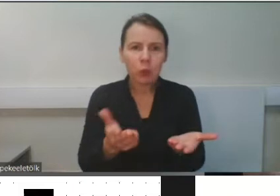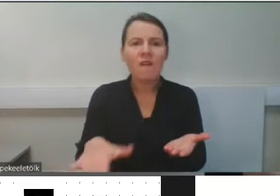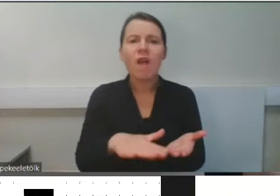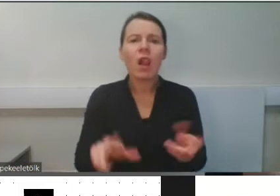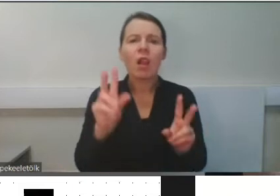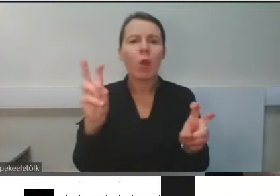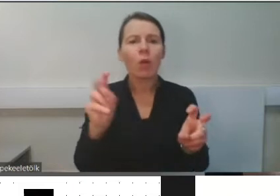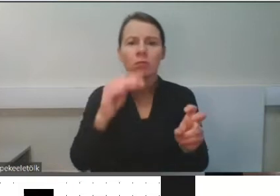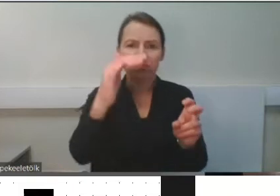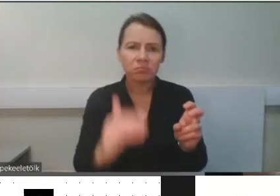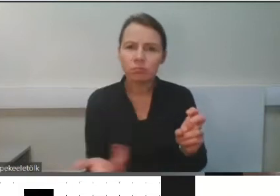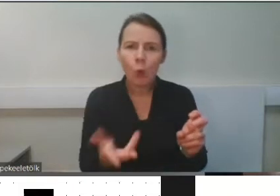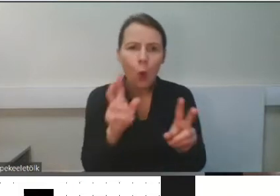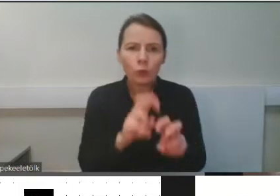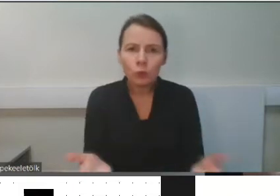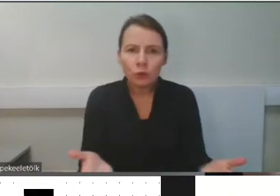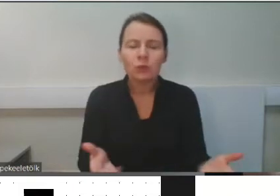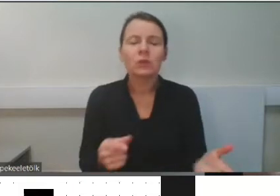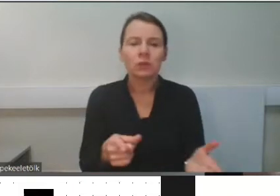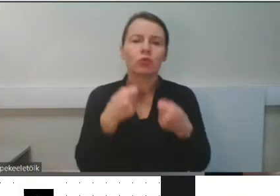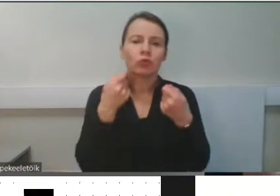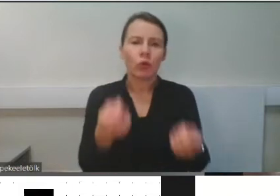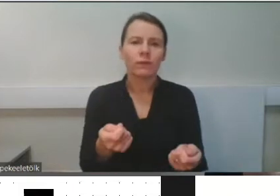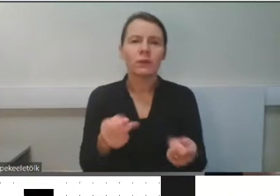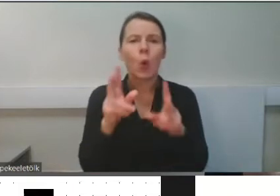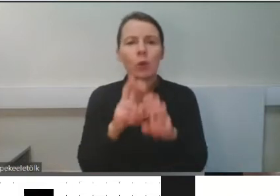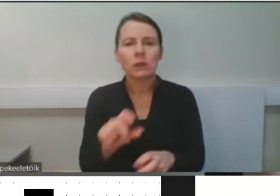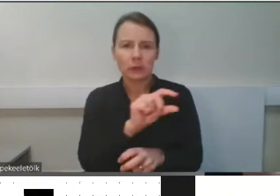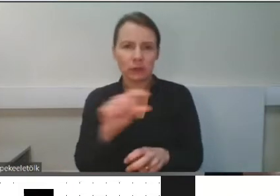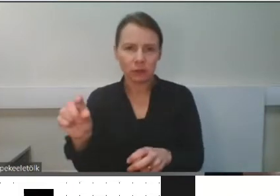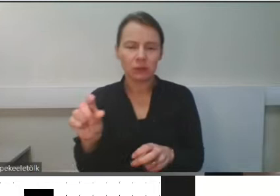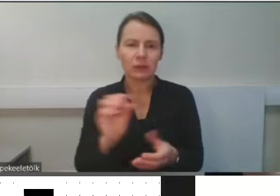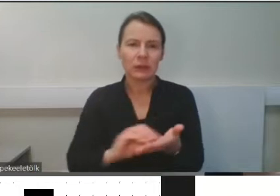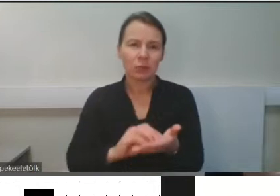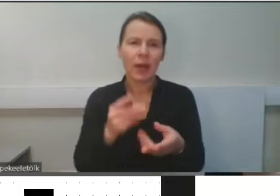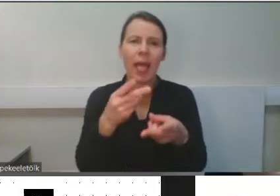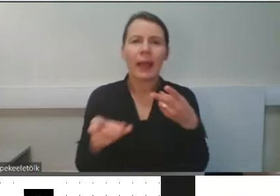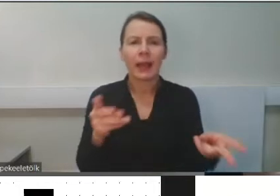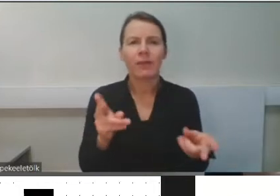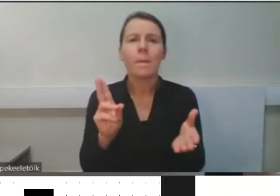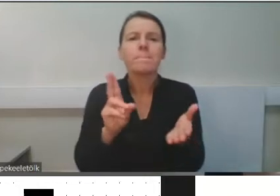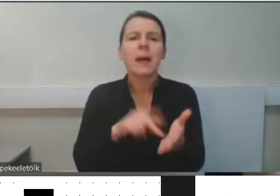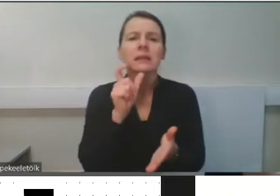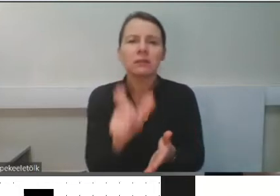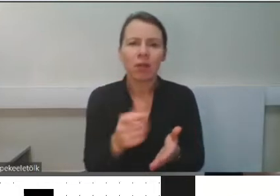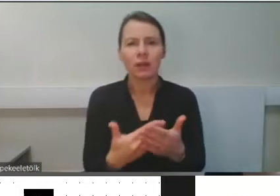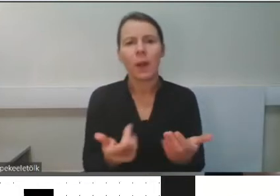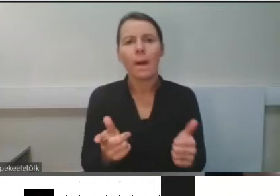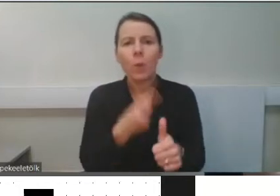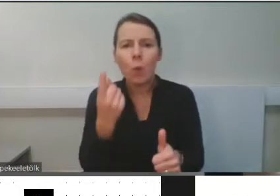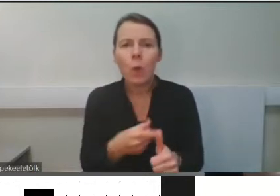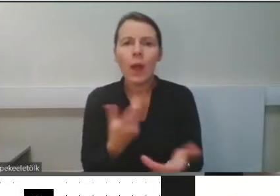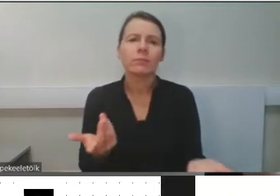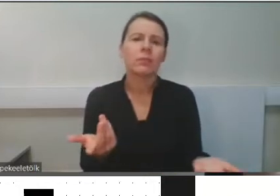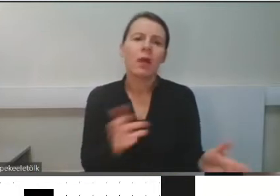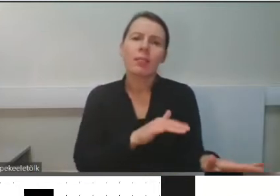Ja kust need andmed Statistikaametist on leitavad? Et võib-olla see pilt on natukene väike,